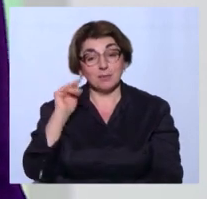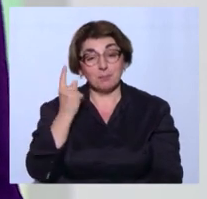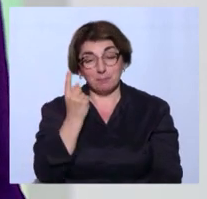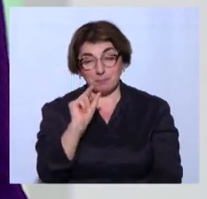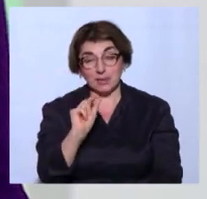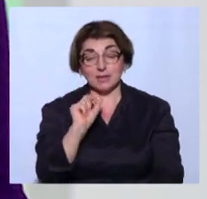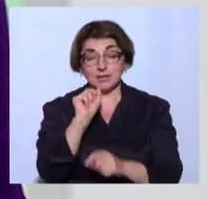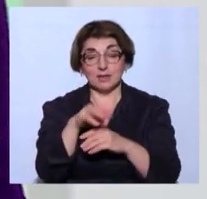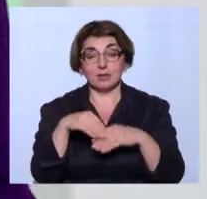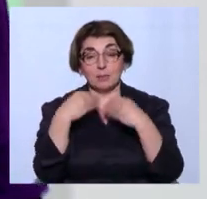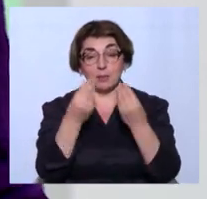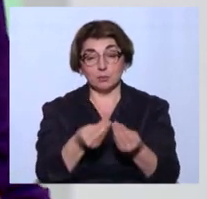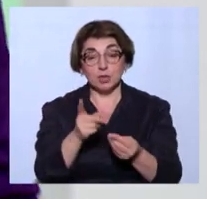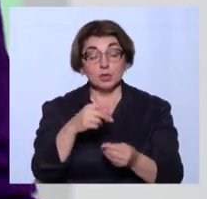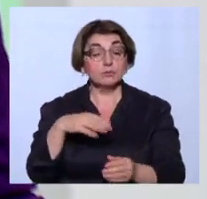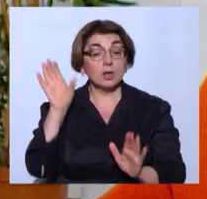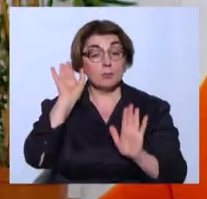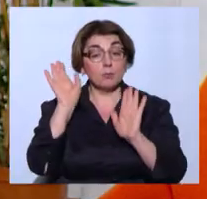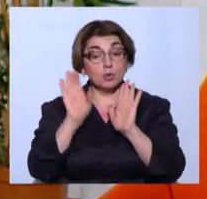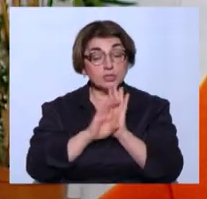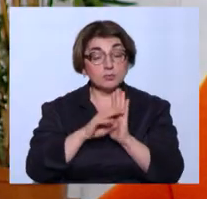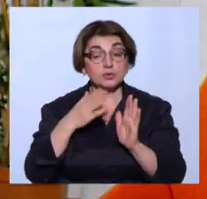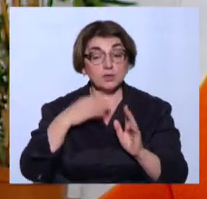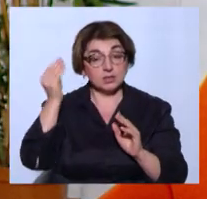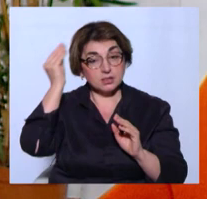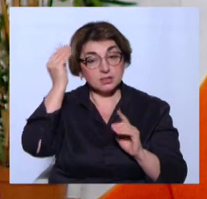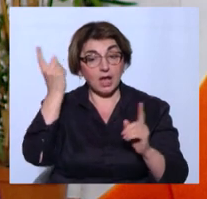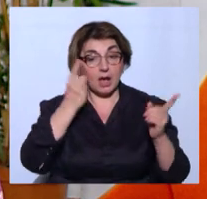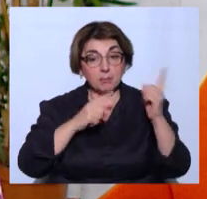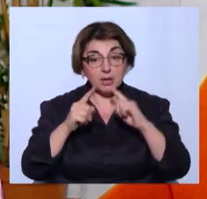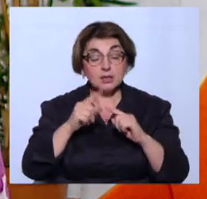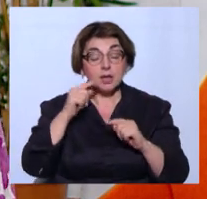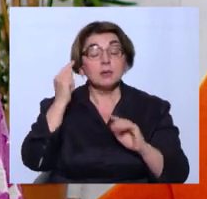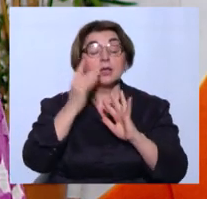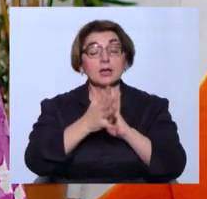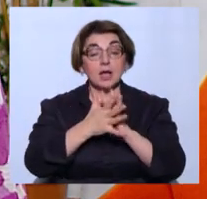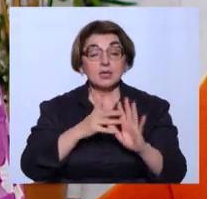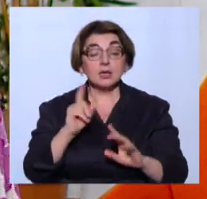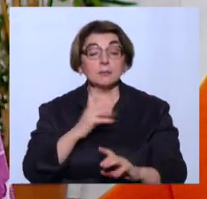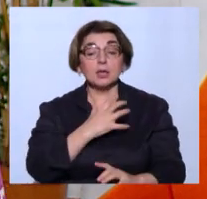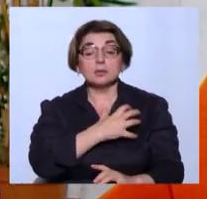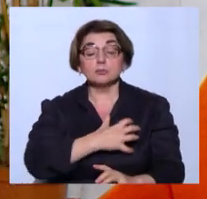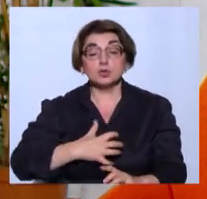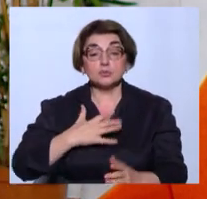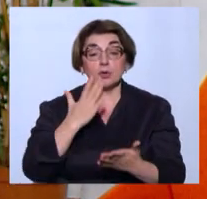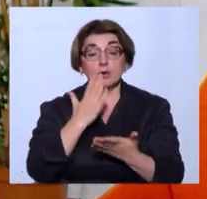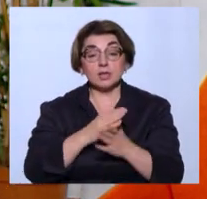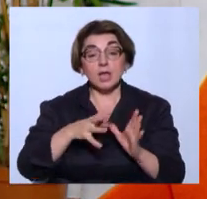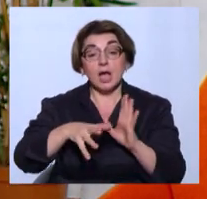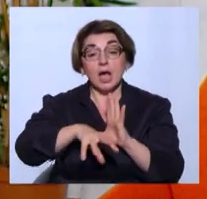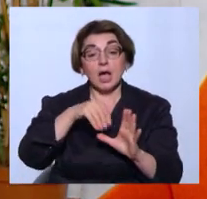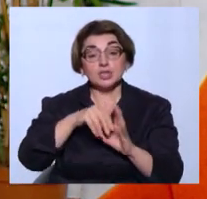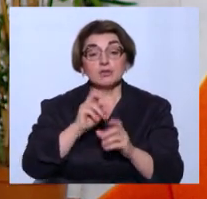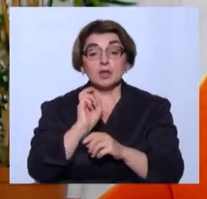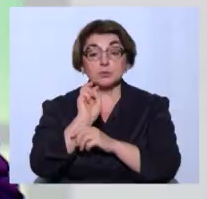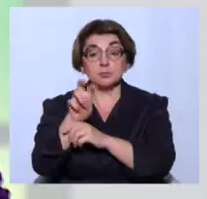პატარა დავალება მინდა მოგცეთ. თქვენ მოისმინეთ ჩვენი ზღაპარი და დარწმუნებული ვარ იმასაც მიხვდით, თუ რამდენად მნიშვნელოვანია არჩევნებზე